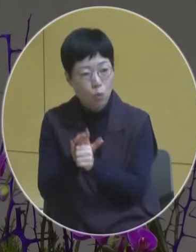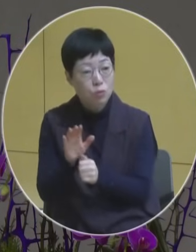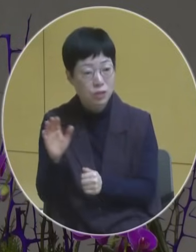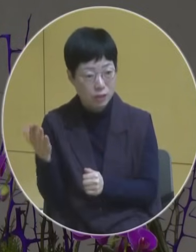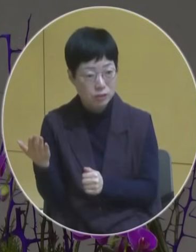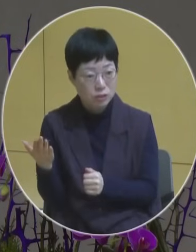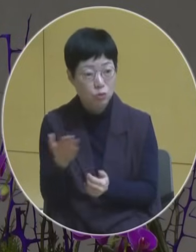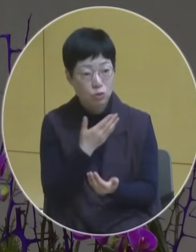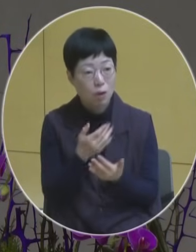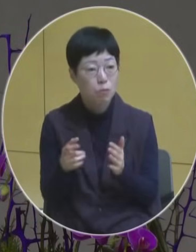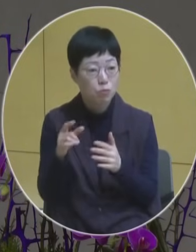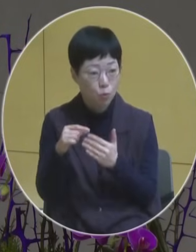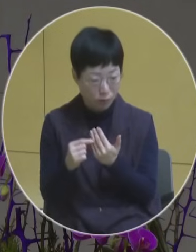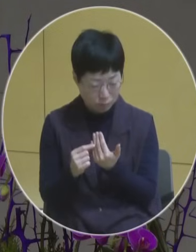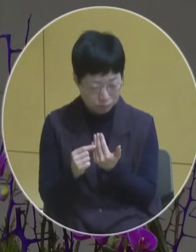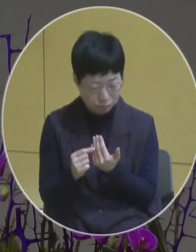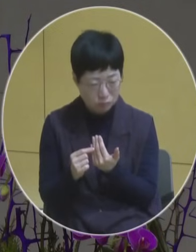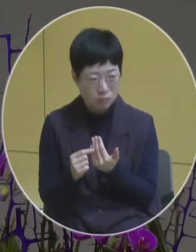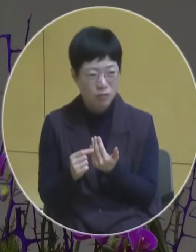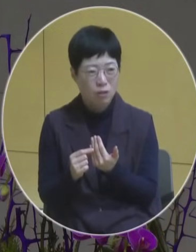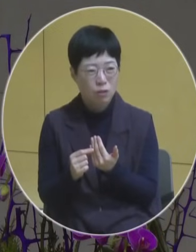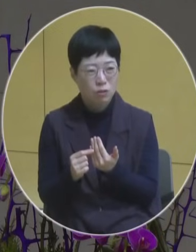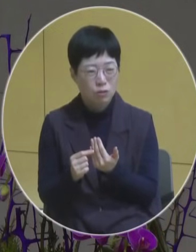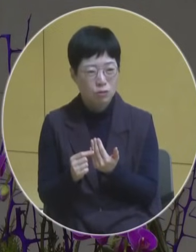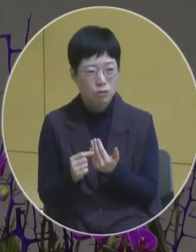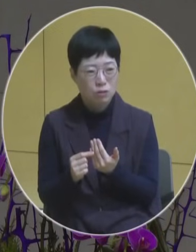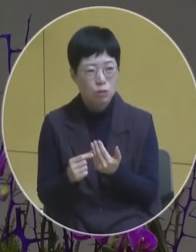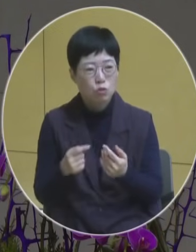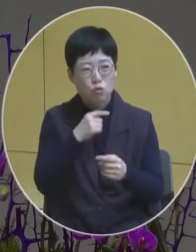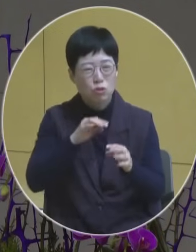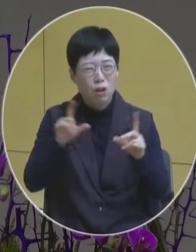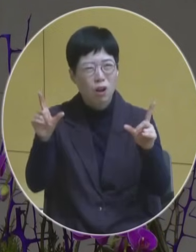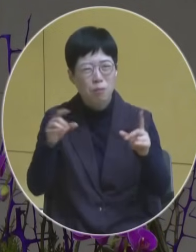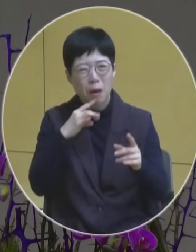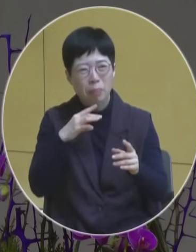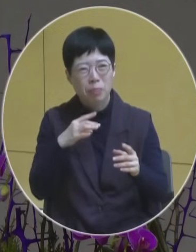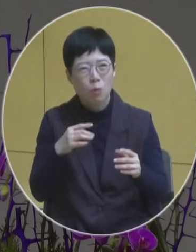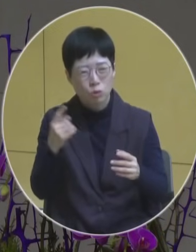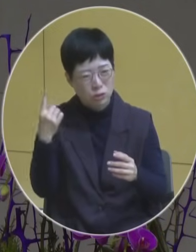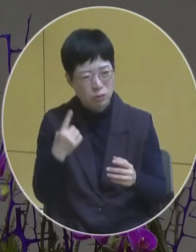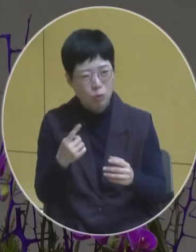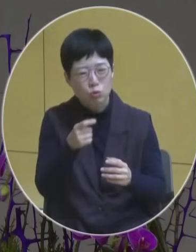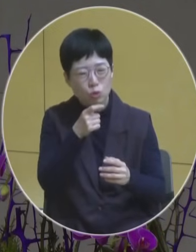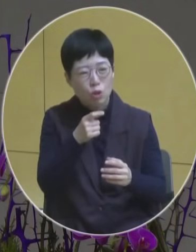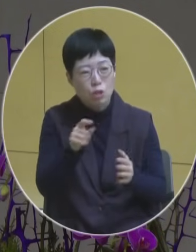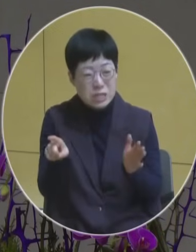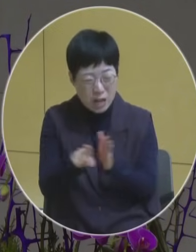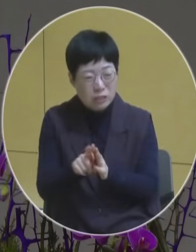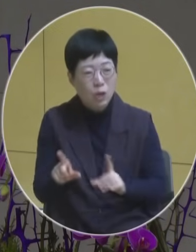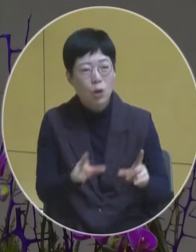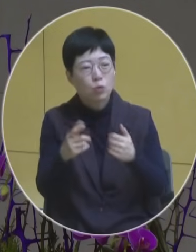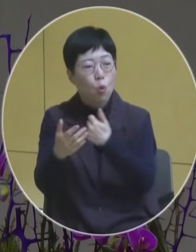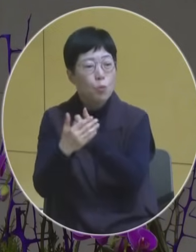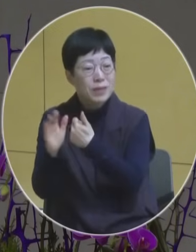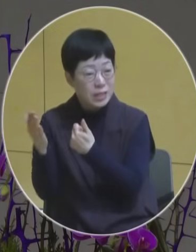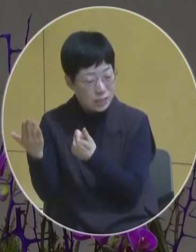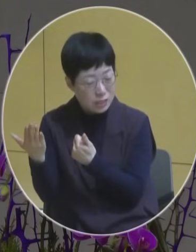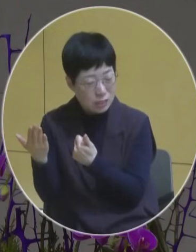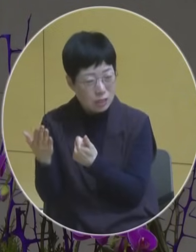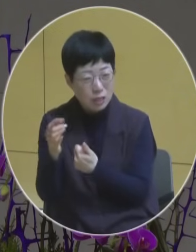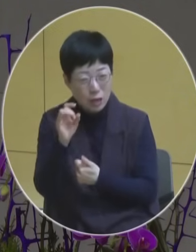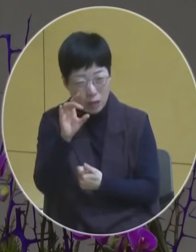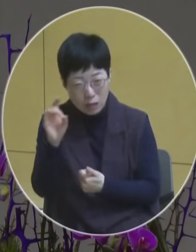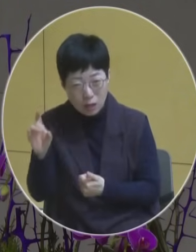되는 귀한 프로그램입니다. 여러분 바쁘시게 그냥 주일날 와서 예배드리고 그렇게 하지 마시고 신앙생활에 도움이 되는 훈련들을